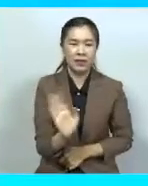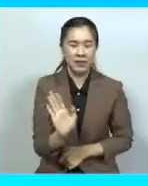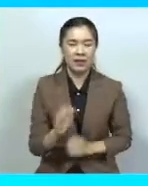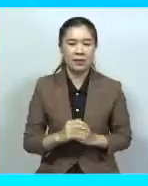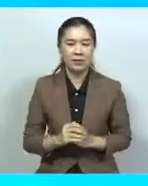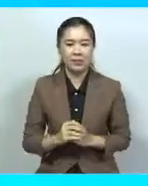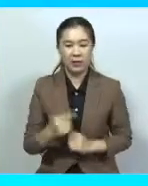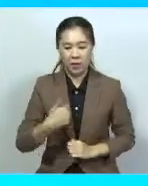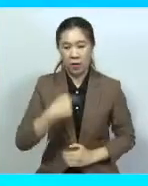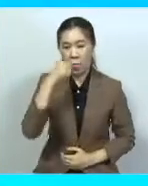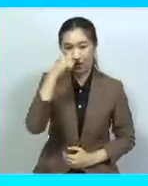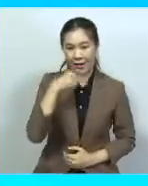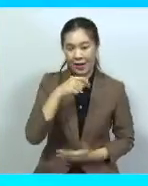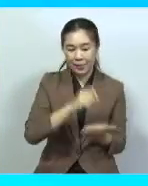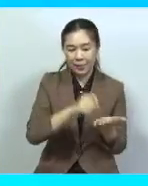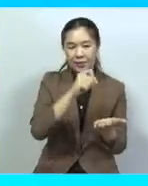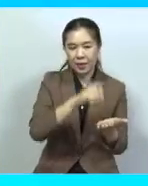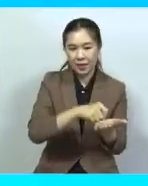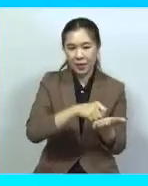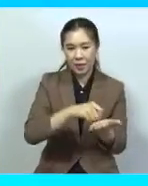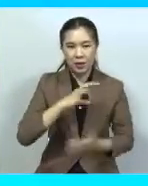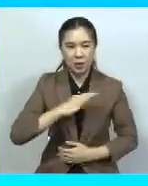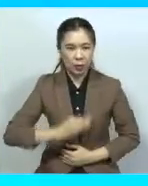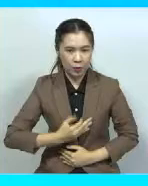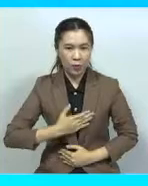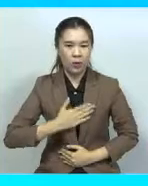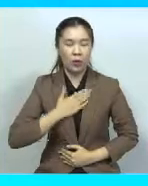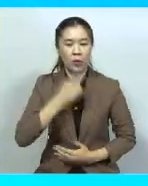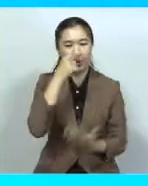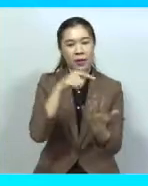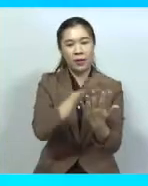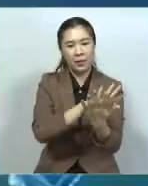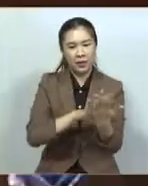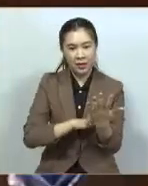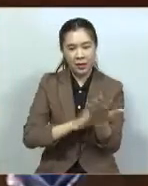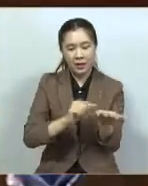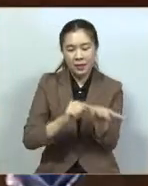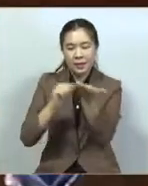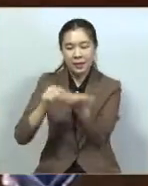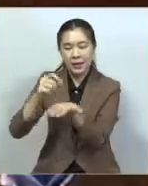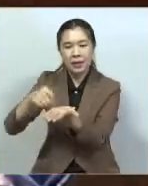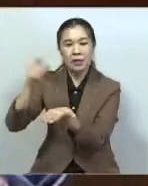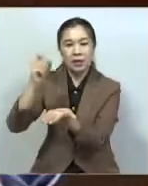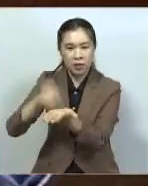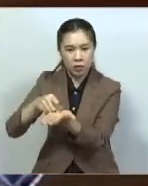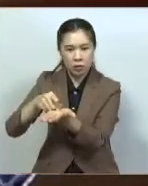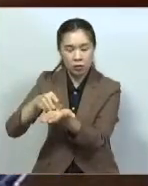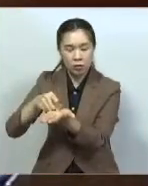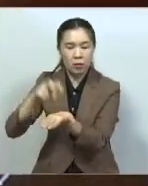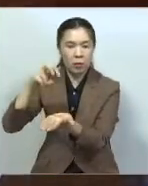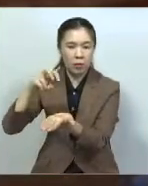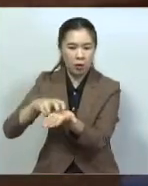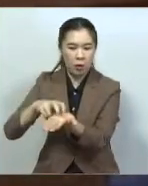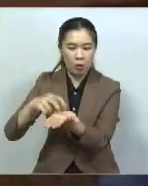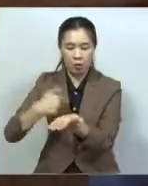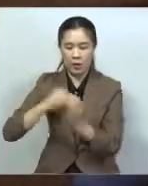จากการขึ้นทะเบียนของไทยก็เป็นความภาคภูมิใจของประเทศที่นำเสนอให้ขึ้นทะเบียนไม่ใช่การจดลิขสิทธิ์หรือว่า